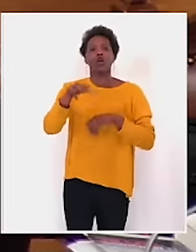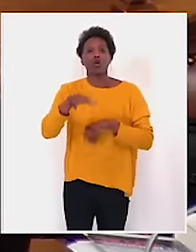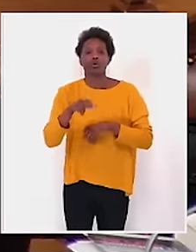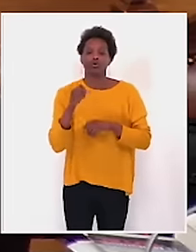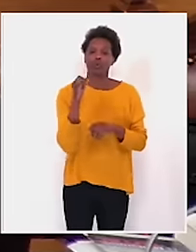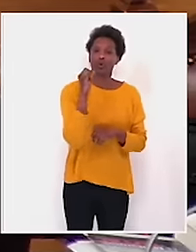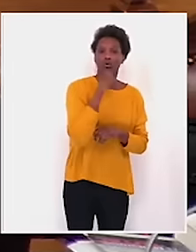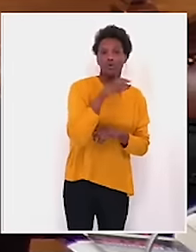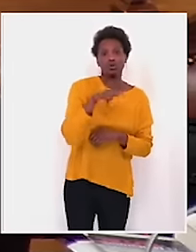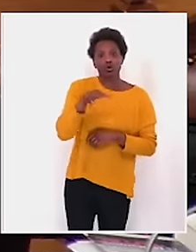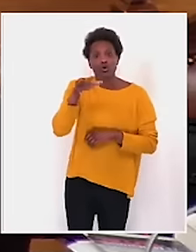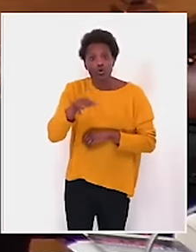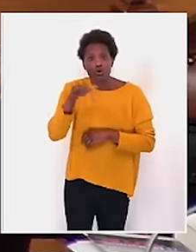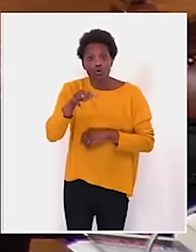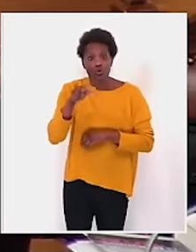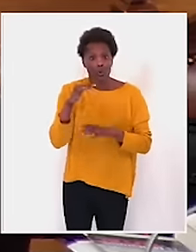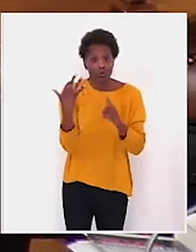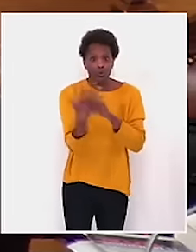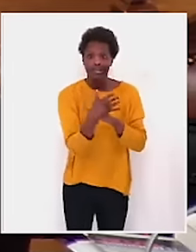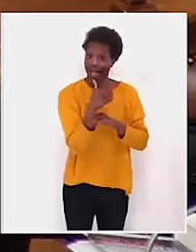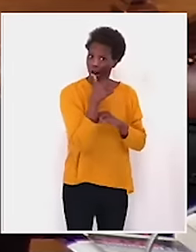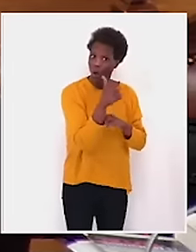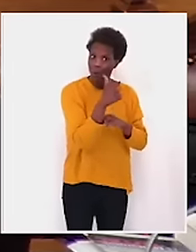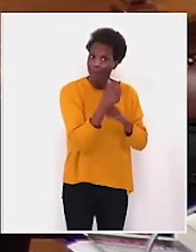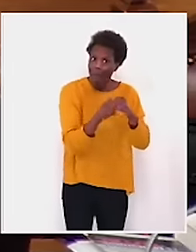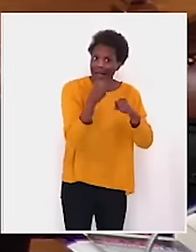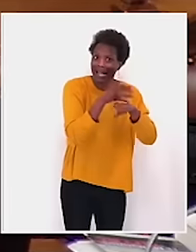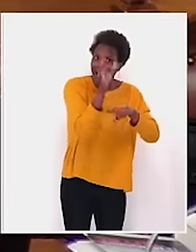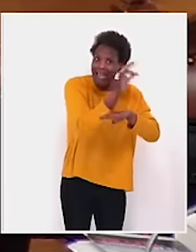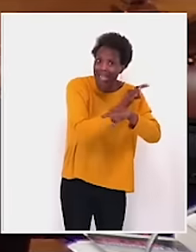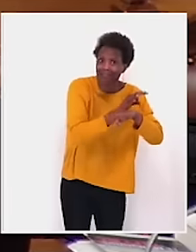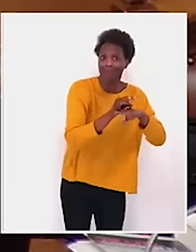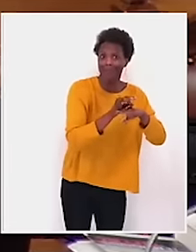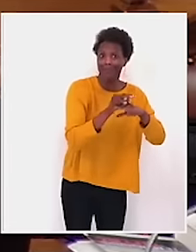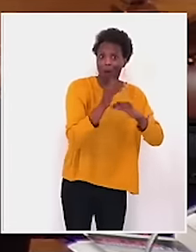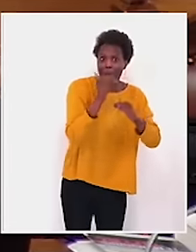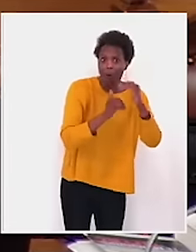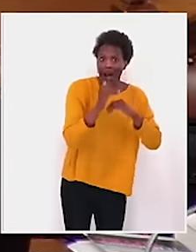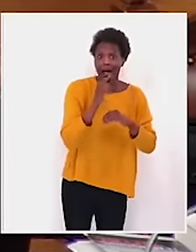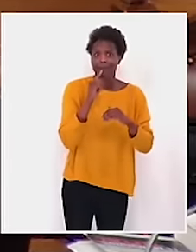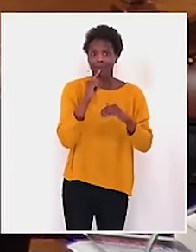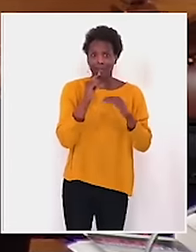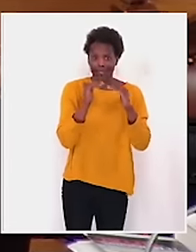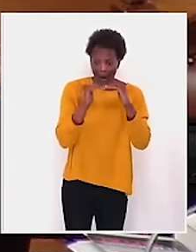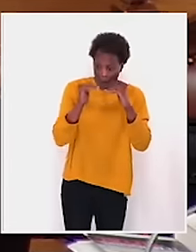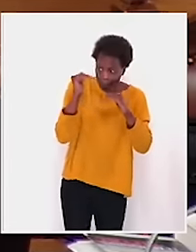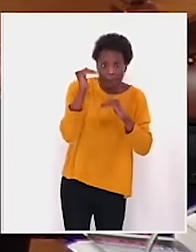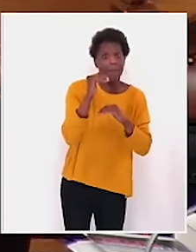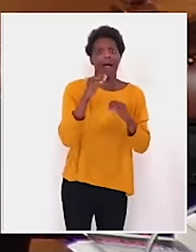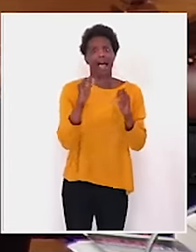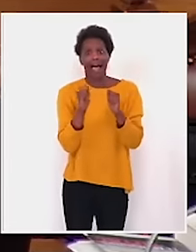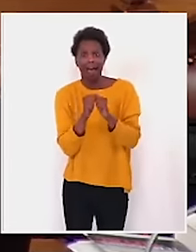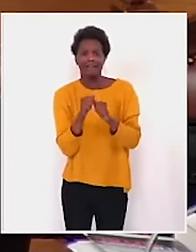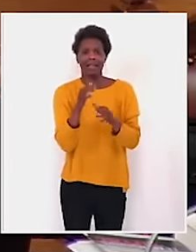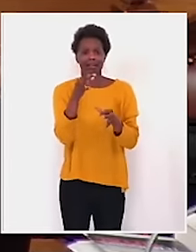résumé, hein, qui travaillent sur premier étage, accueil collectif, deuxième étage, troisième étage, des studios, des T2, des T3, avec le nombre, enfin